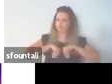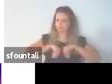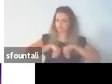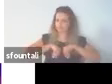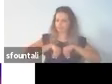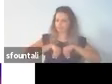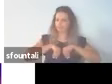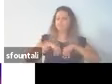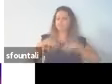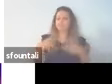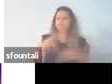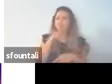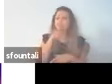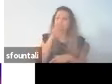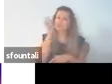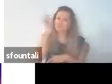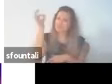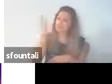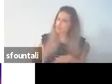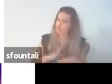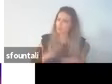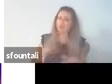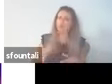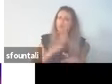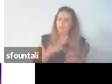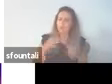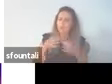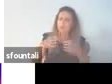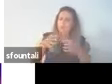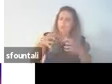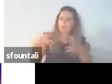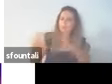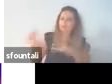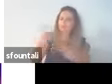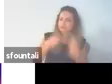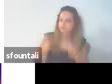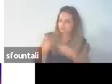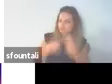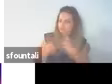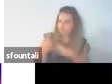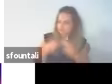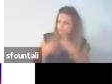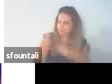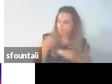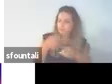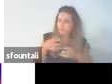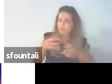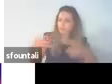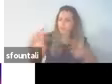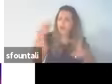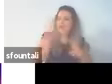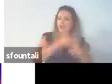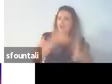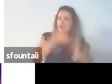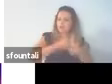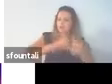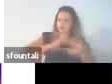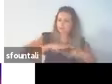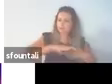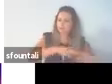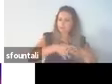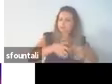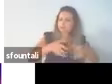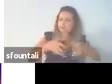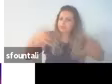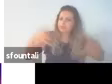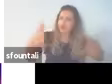και περισσότεροι άνθρωποι να εμπλακούν στην εκστρατεία, να μιλήσουν γι' αυτό, να ασκήσουν μεγαλύτερη πίεση,